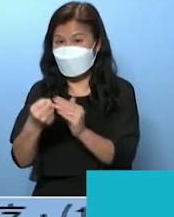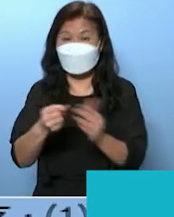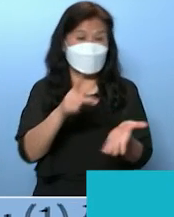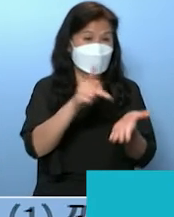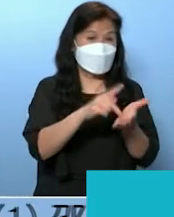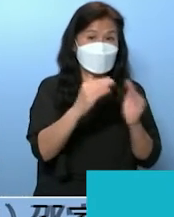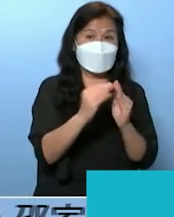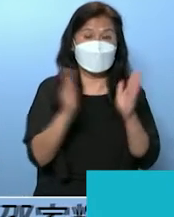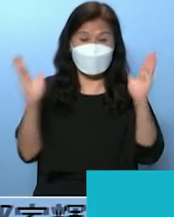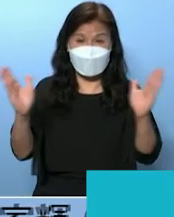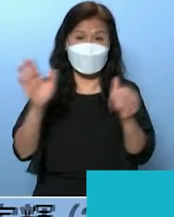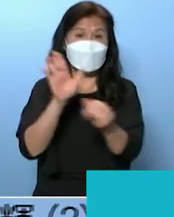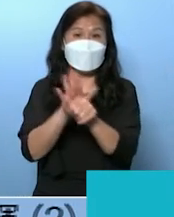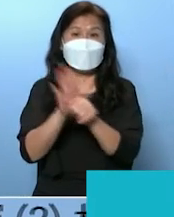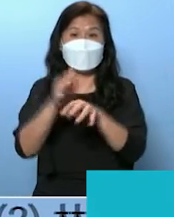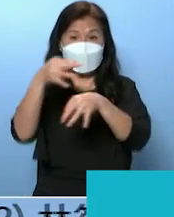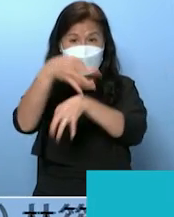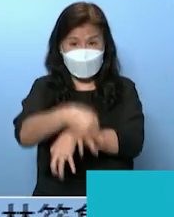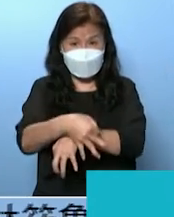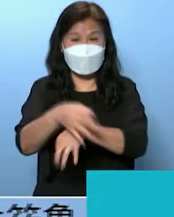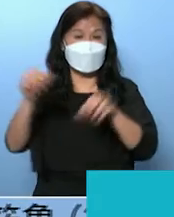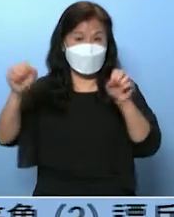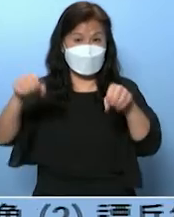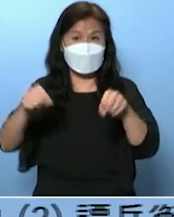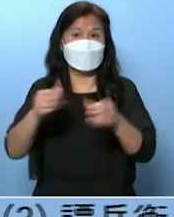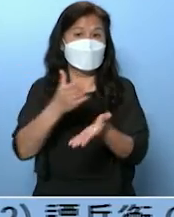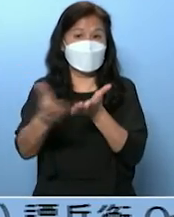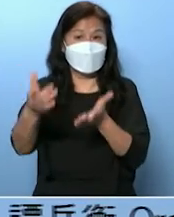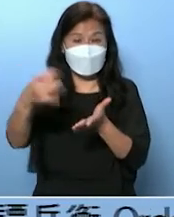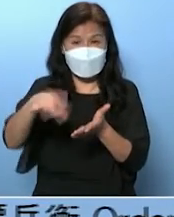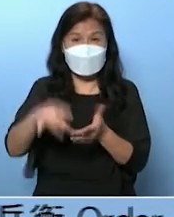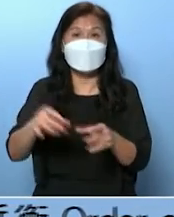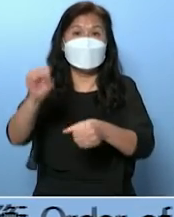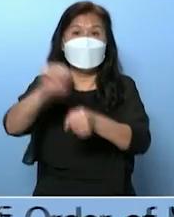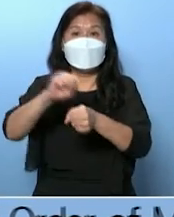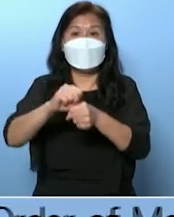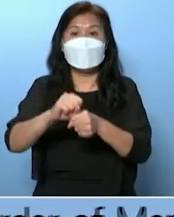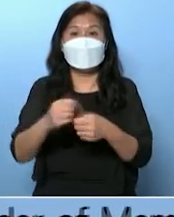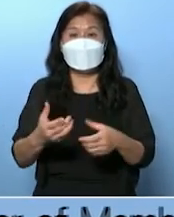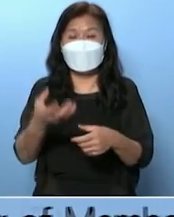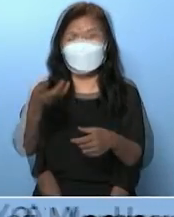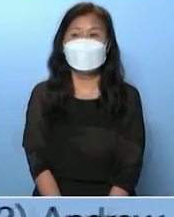保護期內簽訂租金協議可獲豁免，以及增加對市業